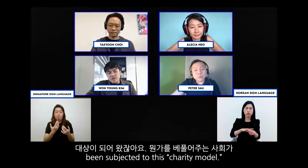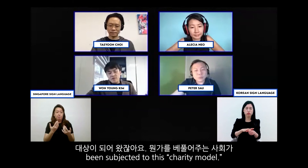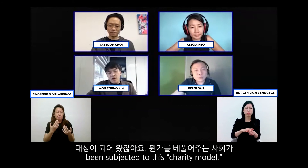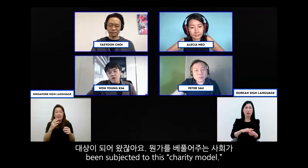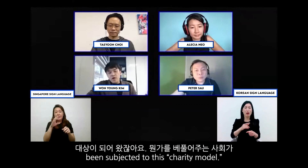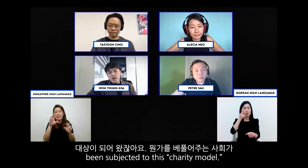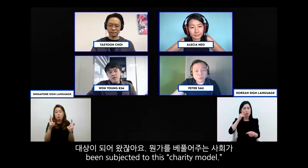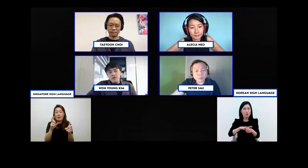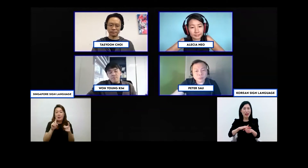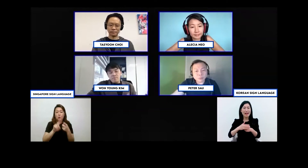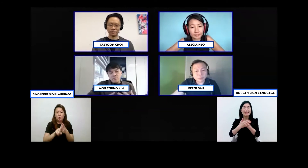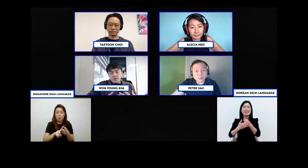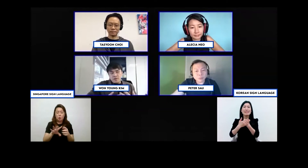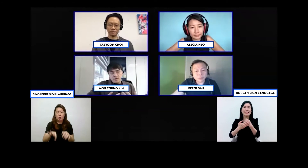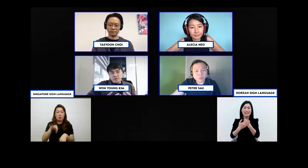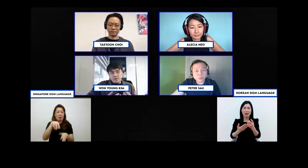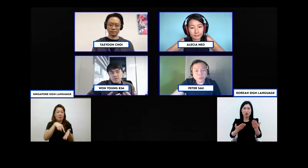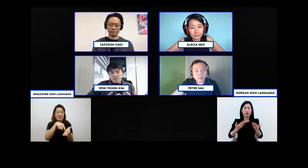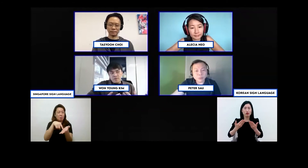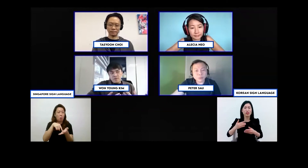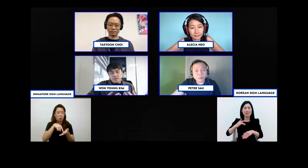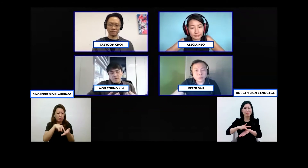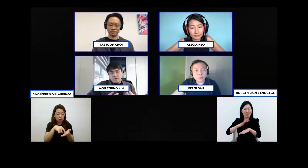베풀어주는 그 사회가